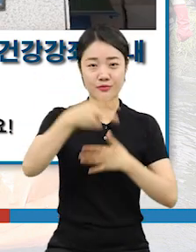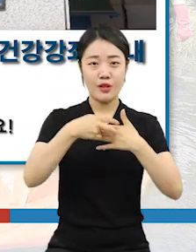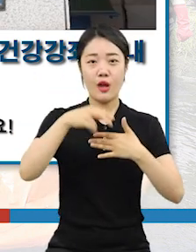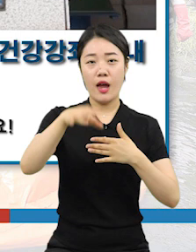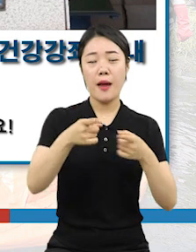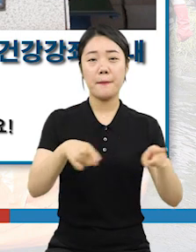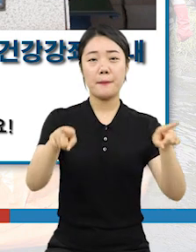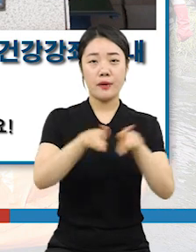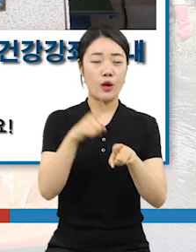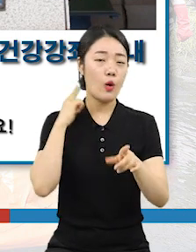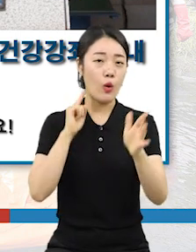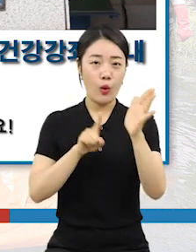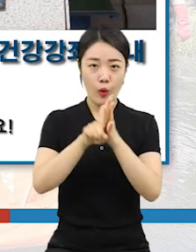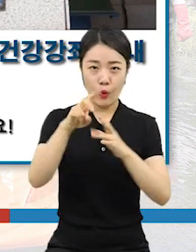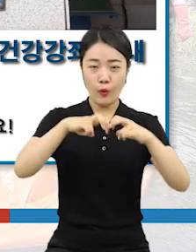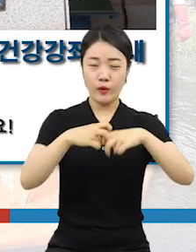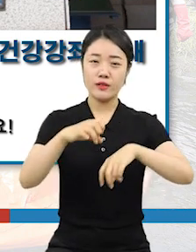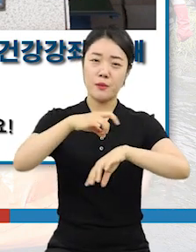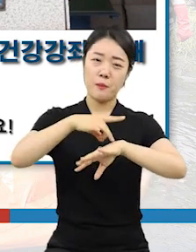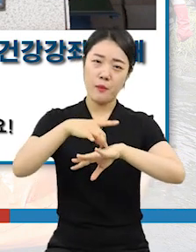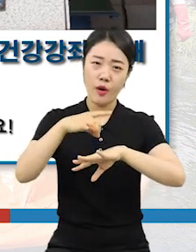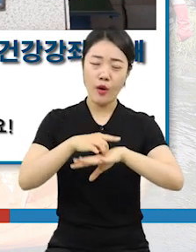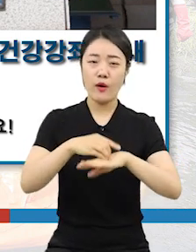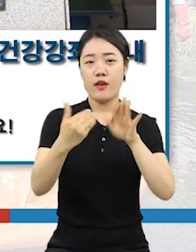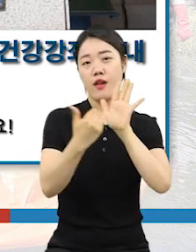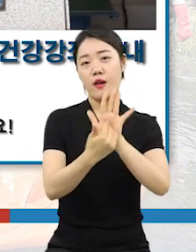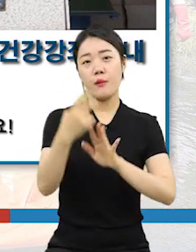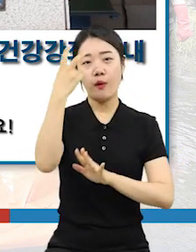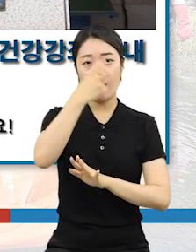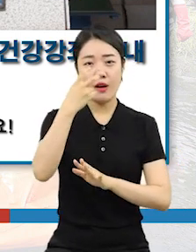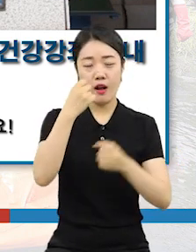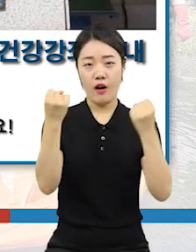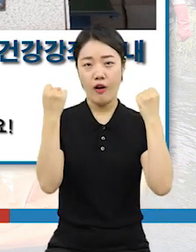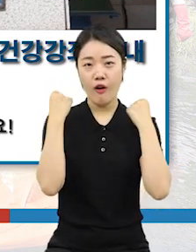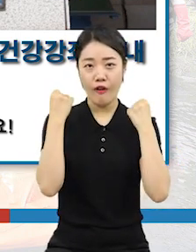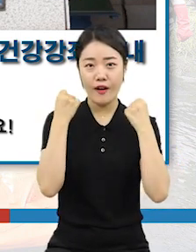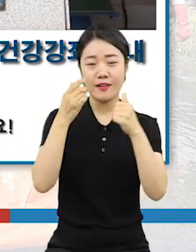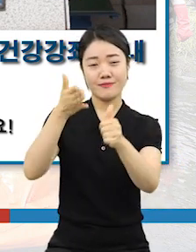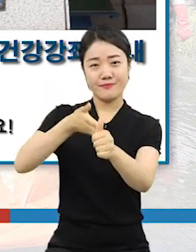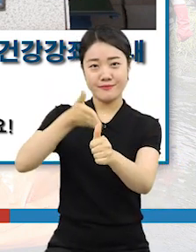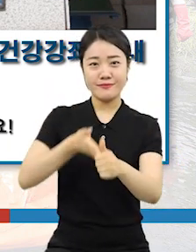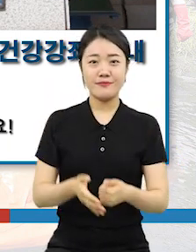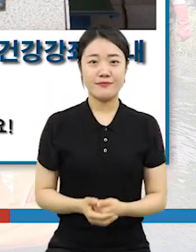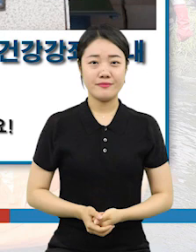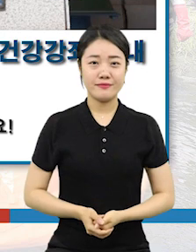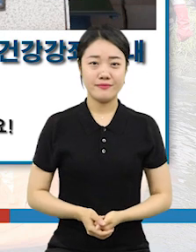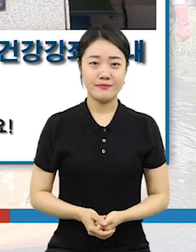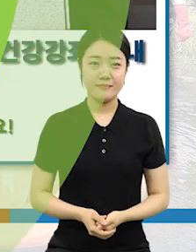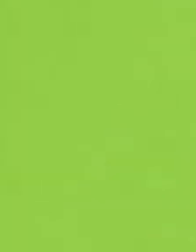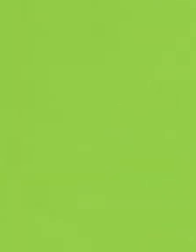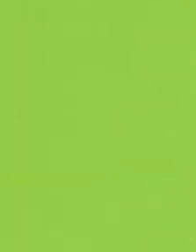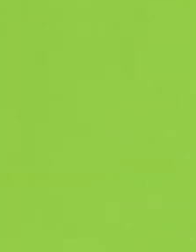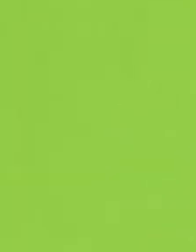보건소와 함께 고혈압, 관절염, 골다공증 예방 관리하여 건강 챙기시기 바랍니다.